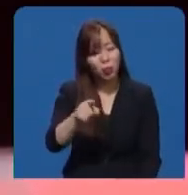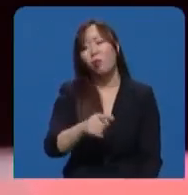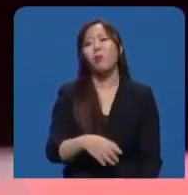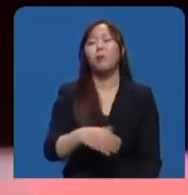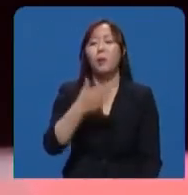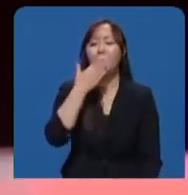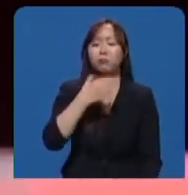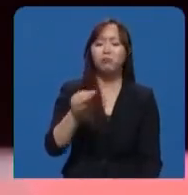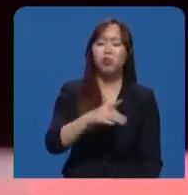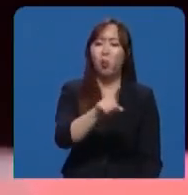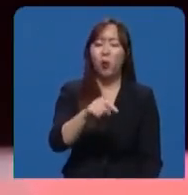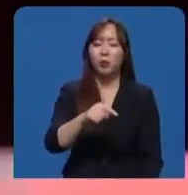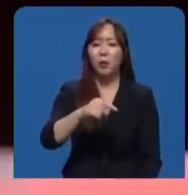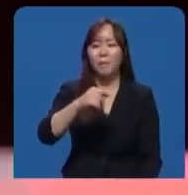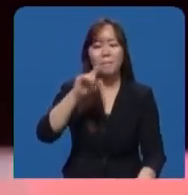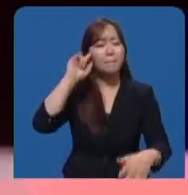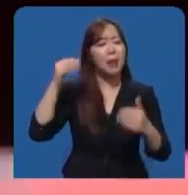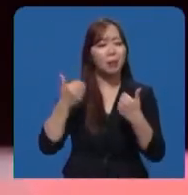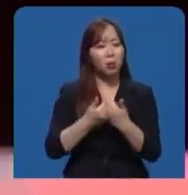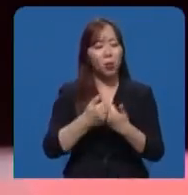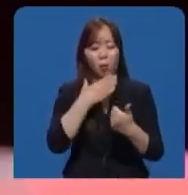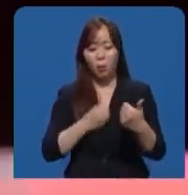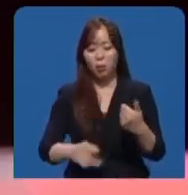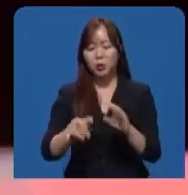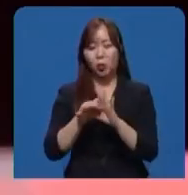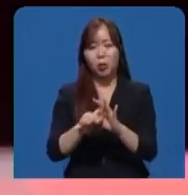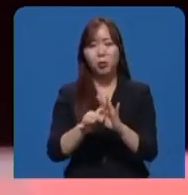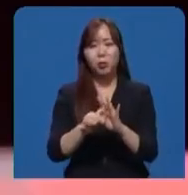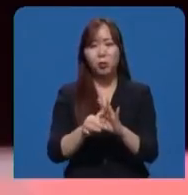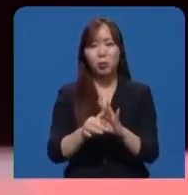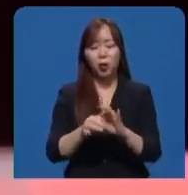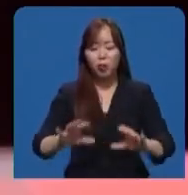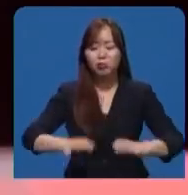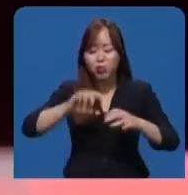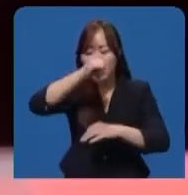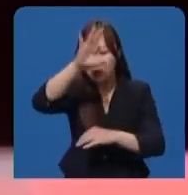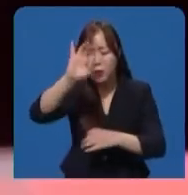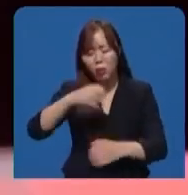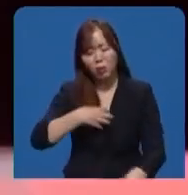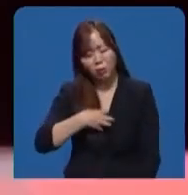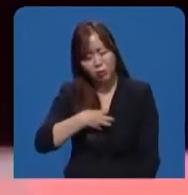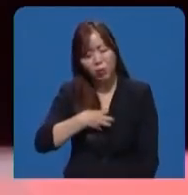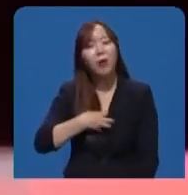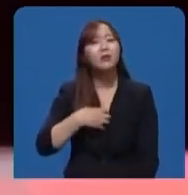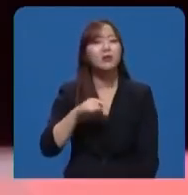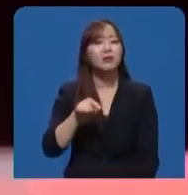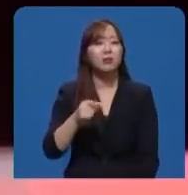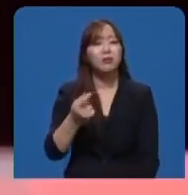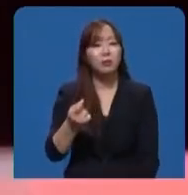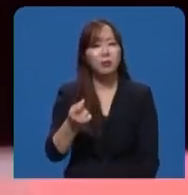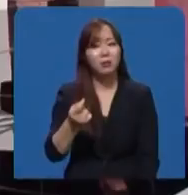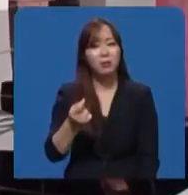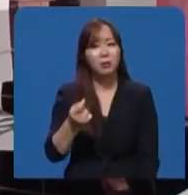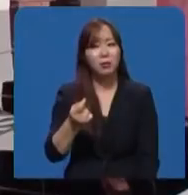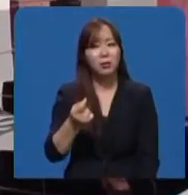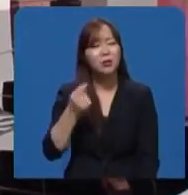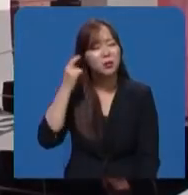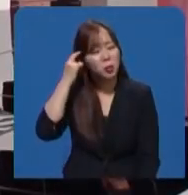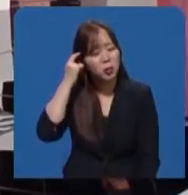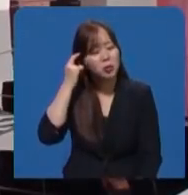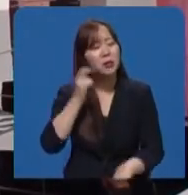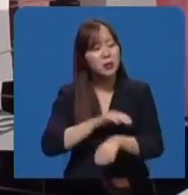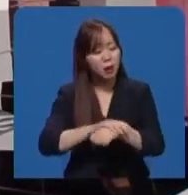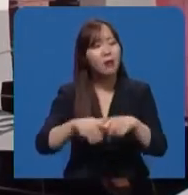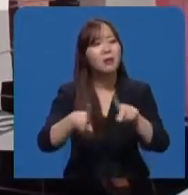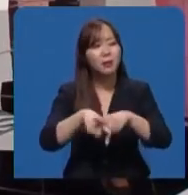무상급식 같은 데 반대하고 복지에 대해서 이제 굉장히 국가 재정을 걱정하시는 그런 취지, 정신은 제가